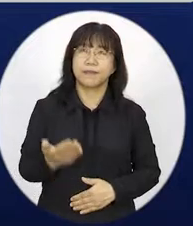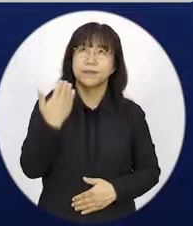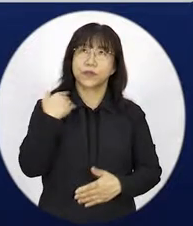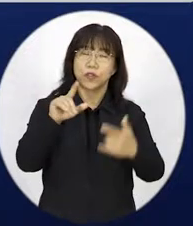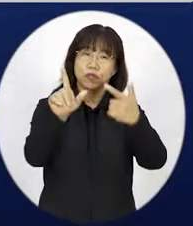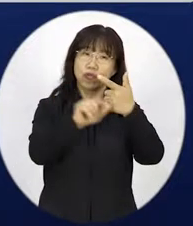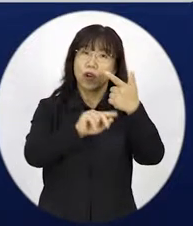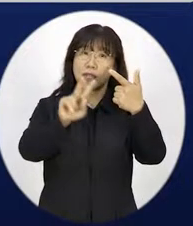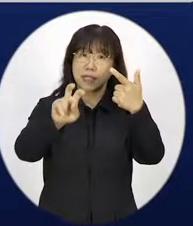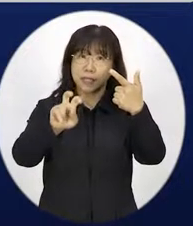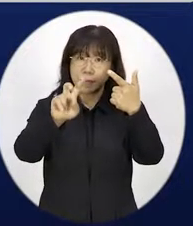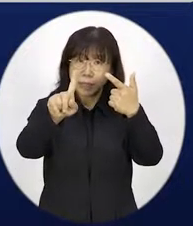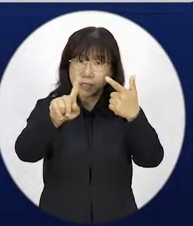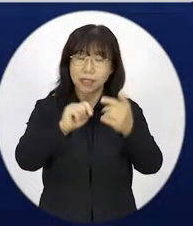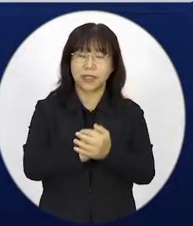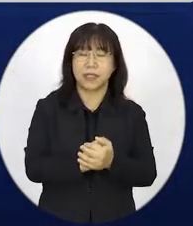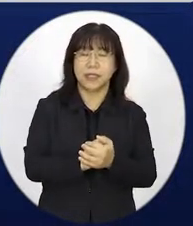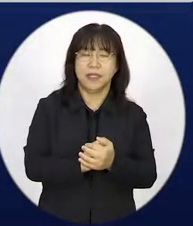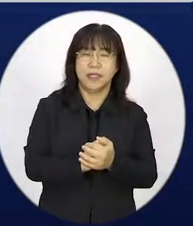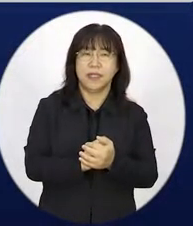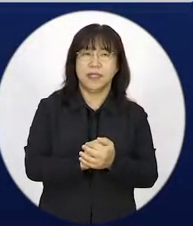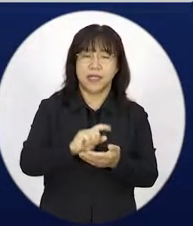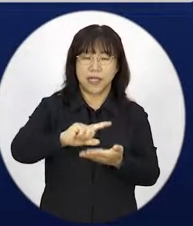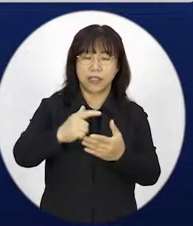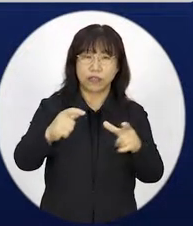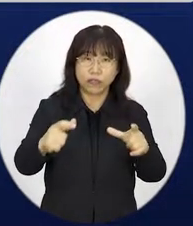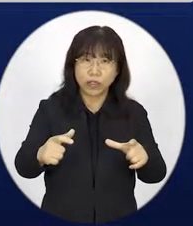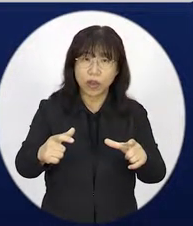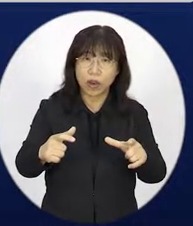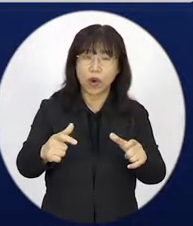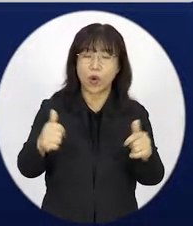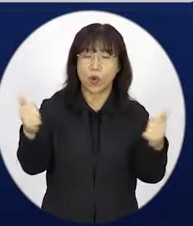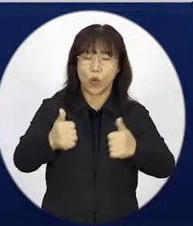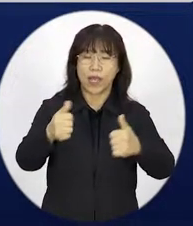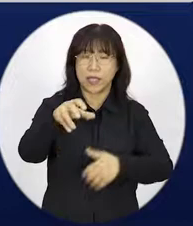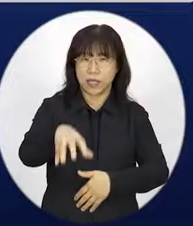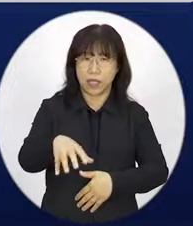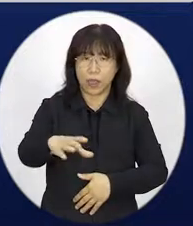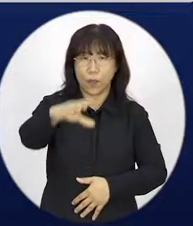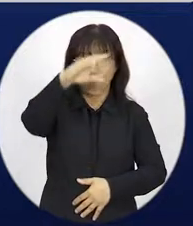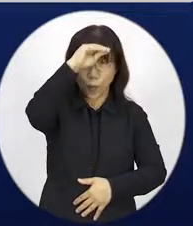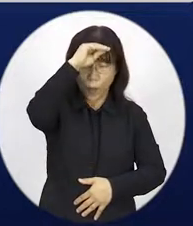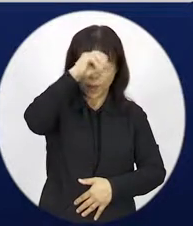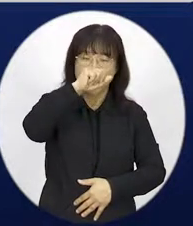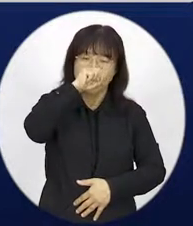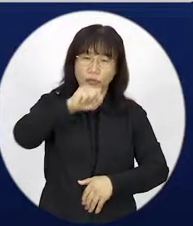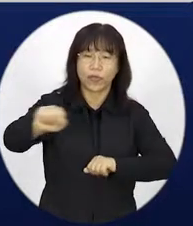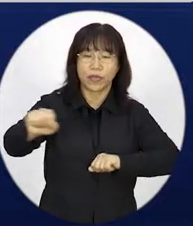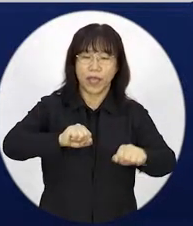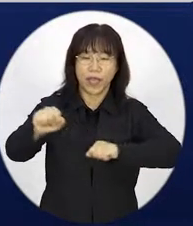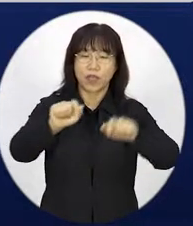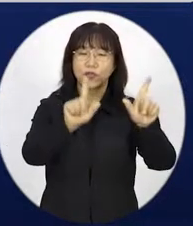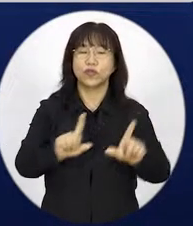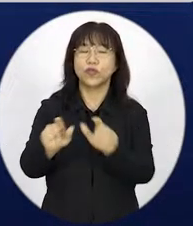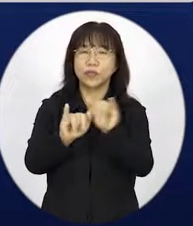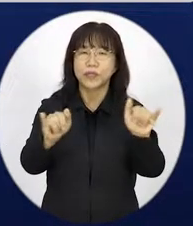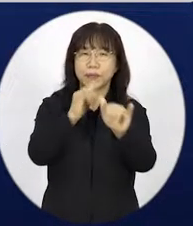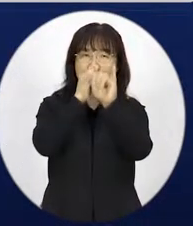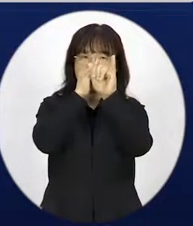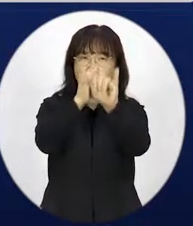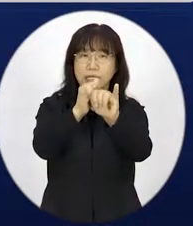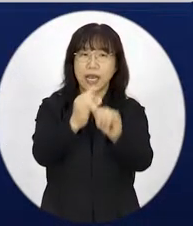지난 21일 강서 구청 3층 덜 페이 실에서 2022 년 상반기 모범 및 선행 구민 표창 수여식이